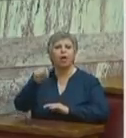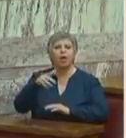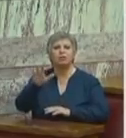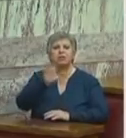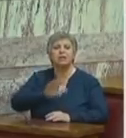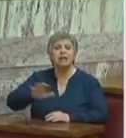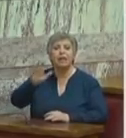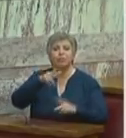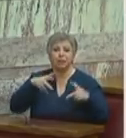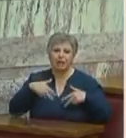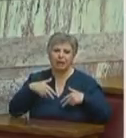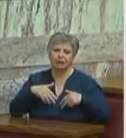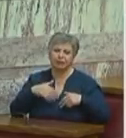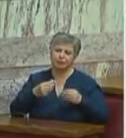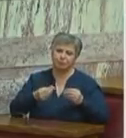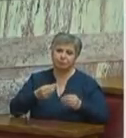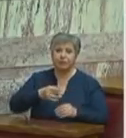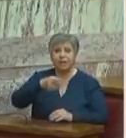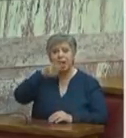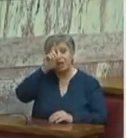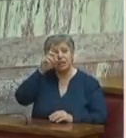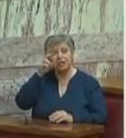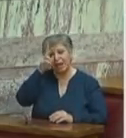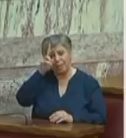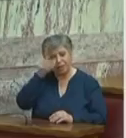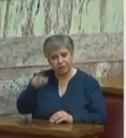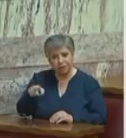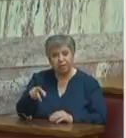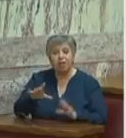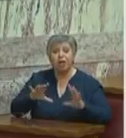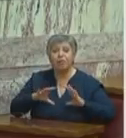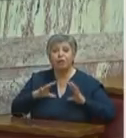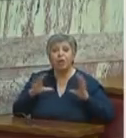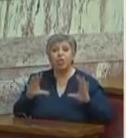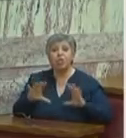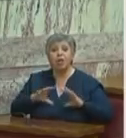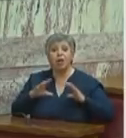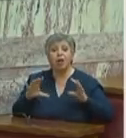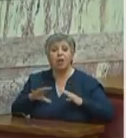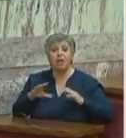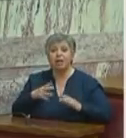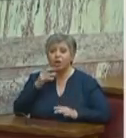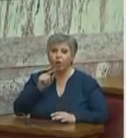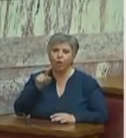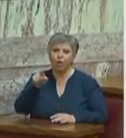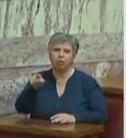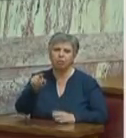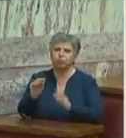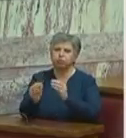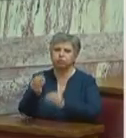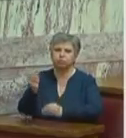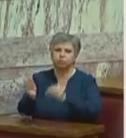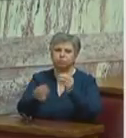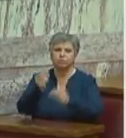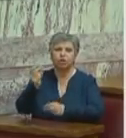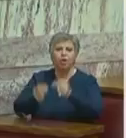η Γερμανία, διότι δεν θέλει να υφίσταται εσωτερική φθορά στο κοινοβούλιο της, γιατί υπάρχει